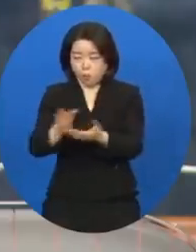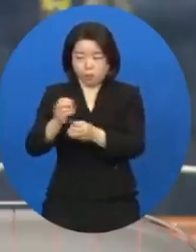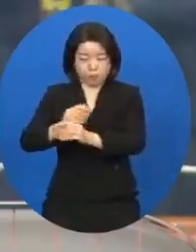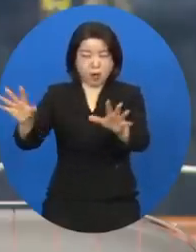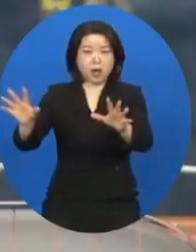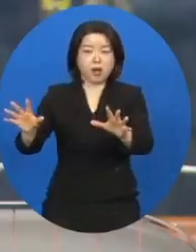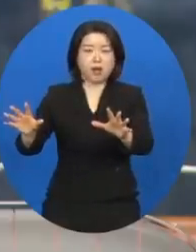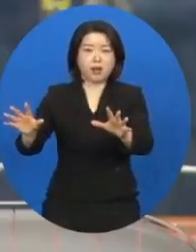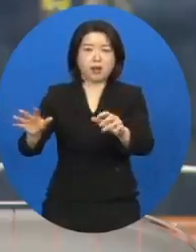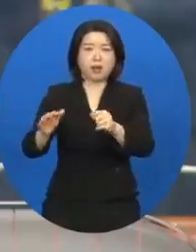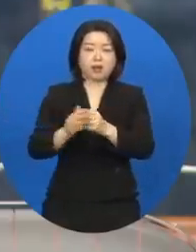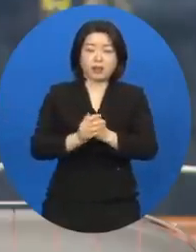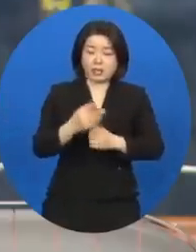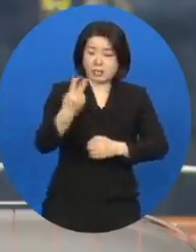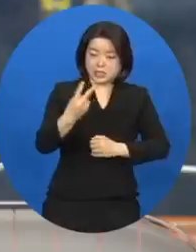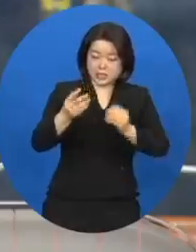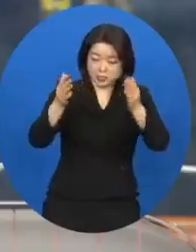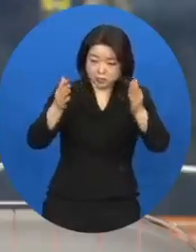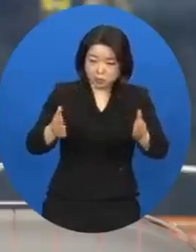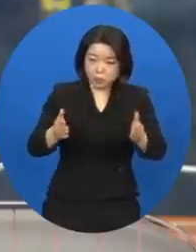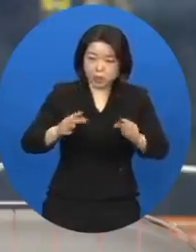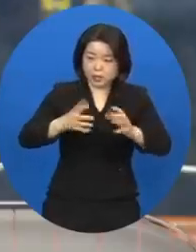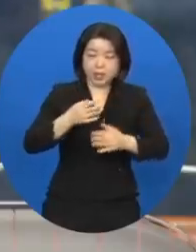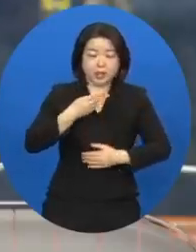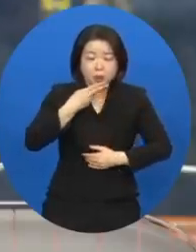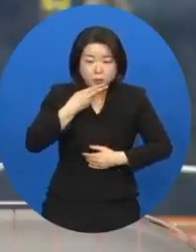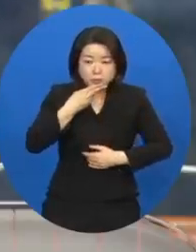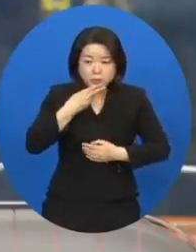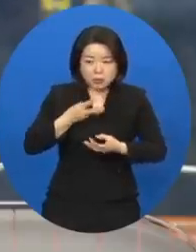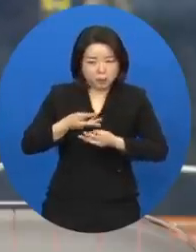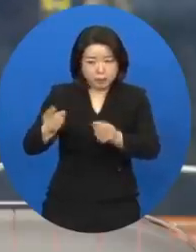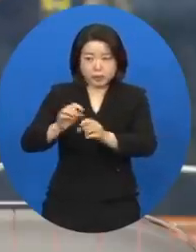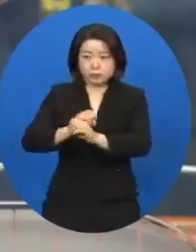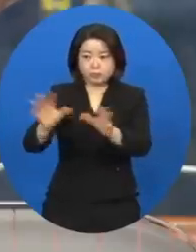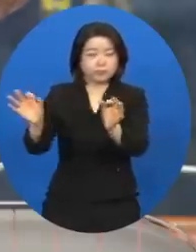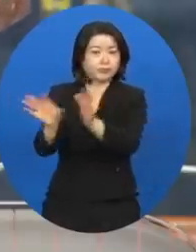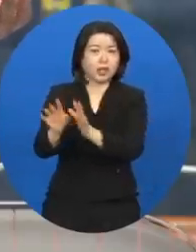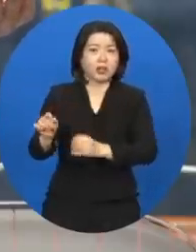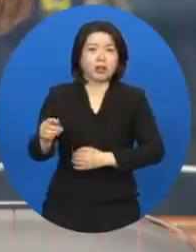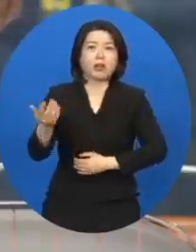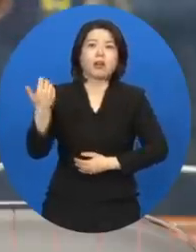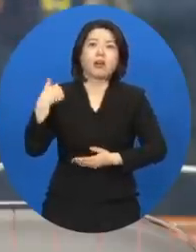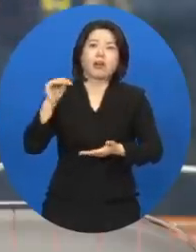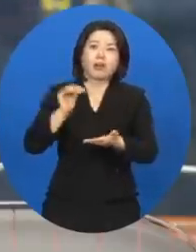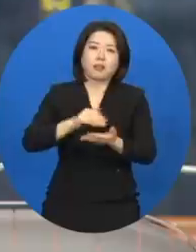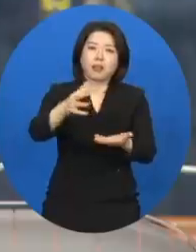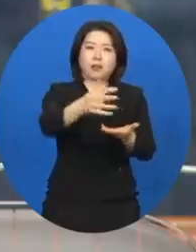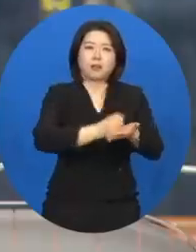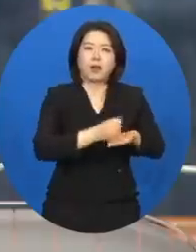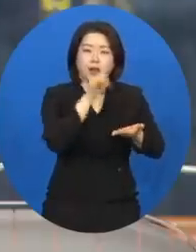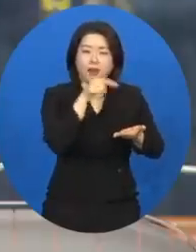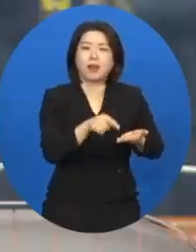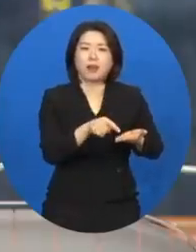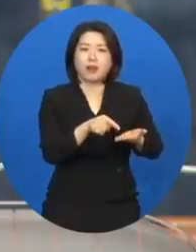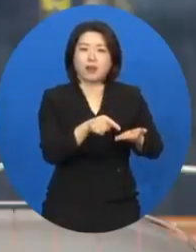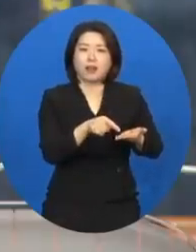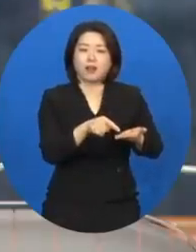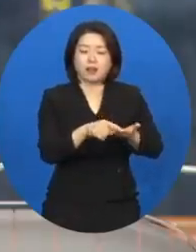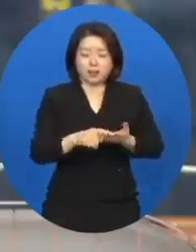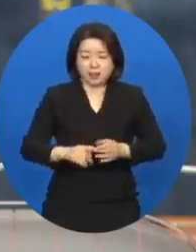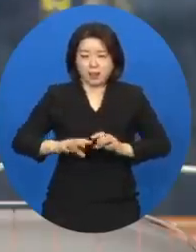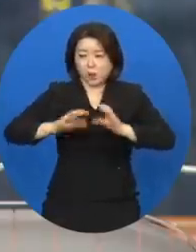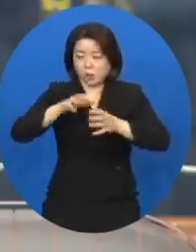민족은 소멸되는 거죠. 다시 나라 찾아냅니다. 그들은 전 세계 어디